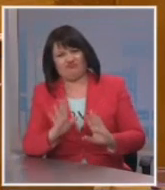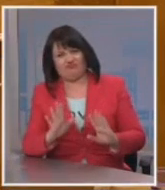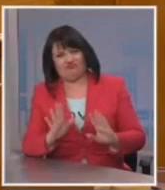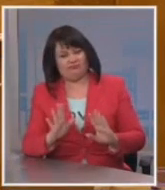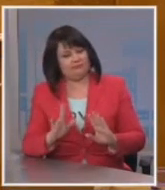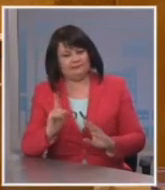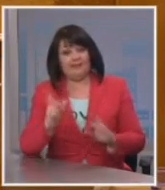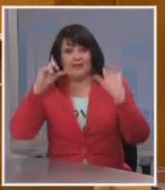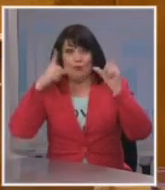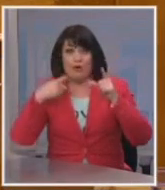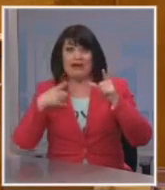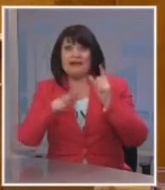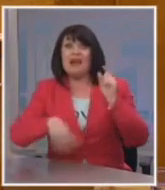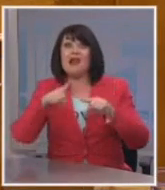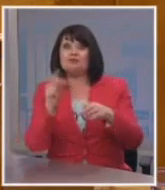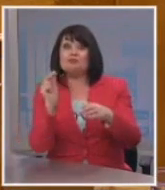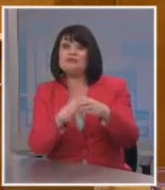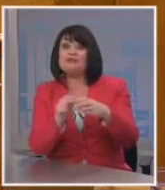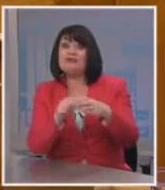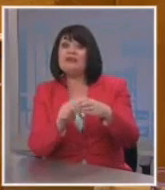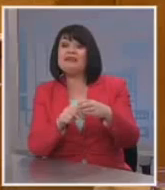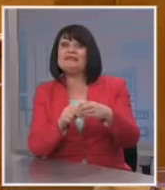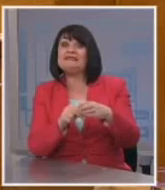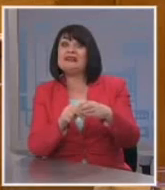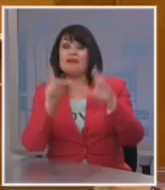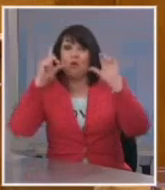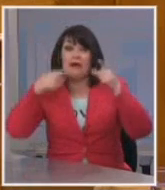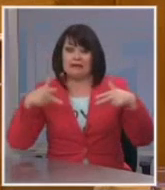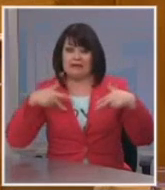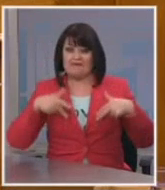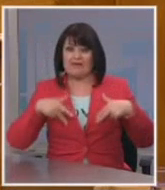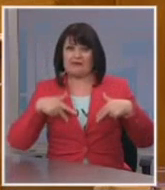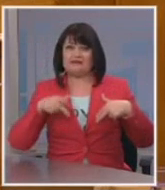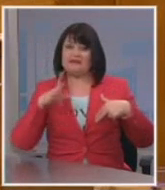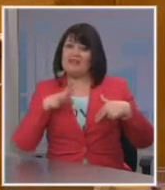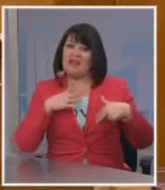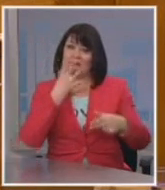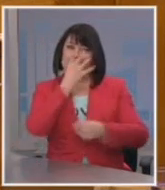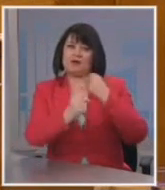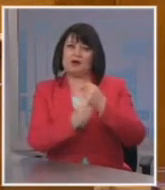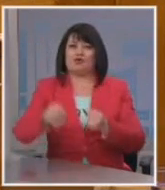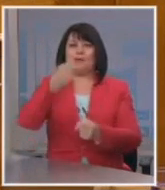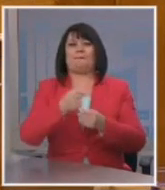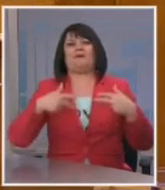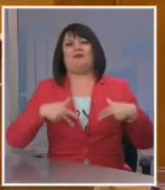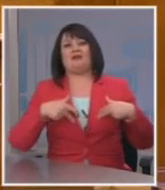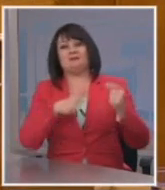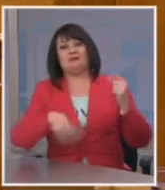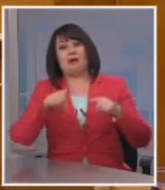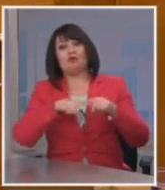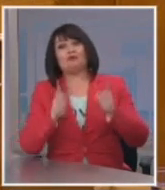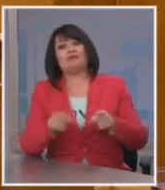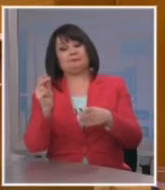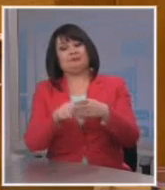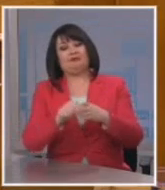Στις δημοκρατίες ο ελληνικός λαός ψηφίζει τη δημοκρατική κυβέρνηση, την οποία εκλέγει για 4 χρόνια. Και αυτή